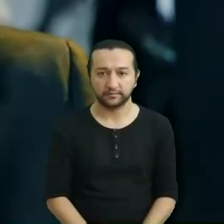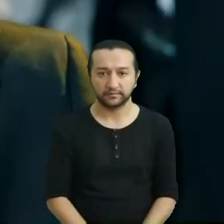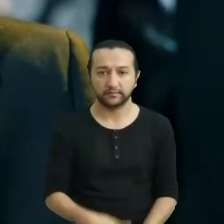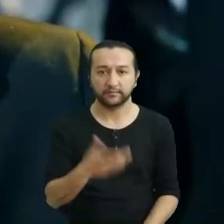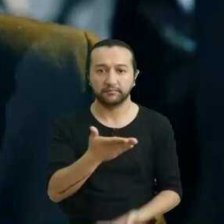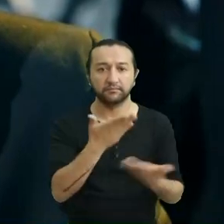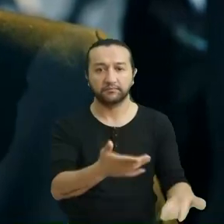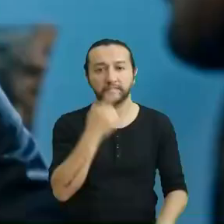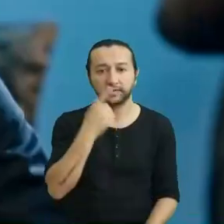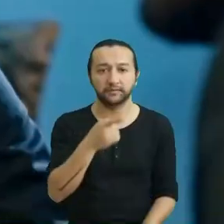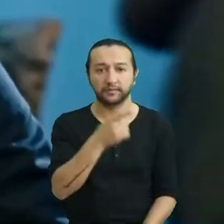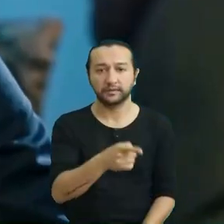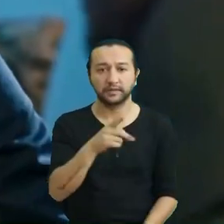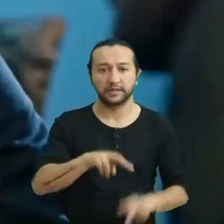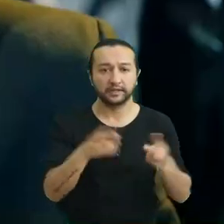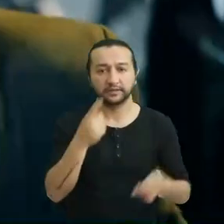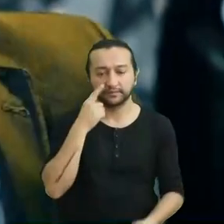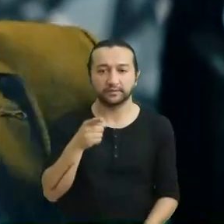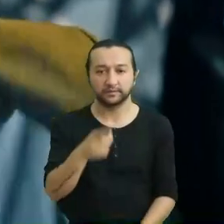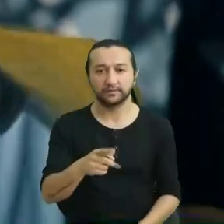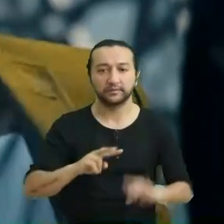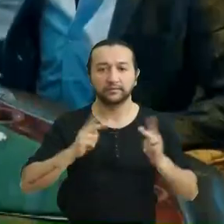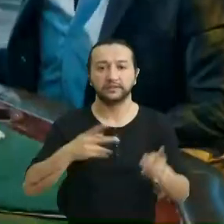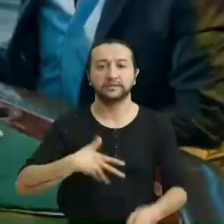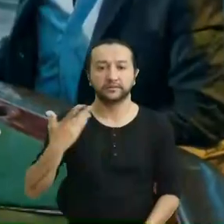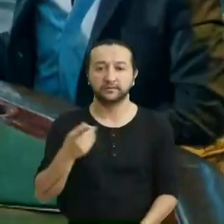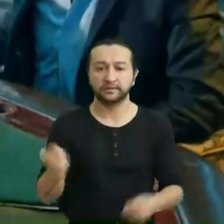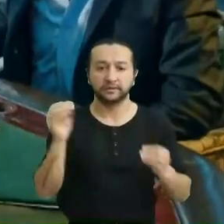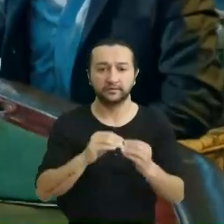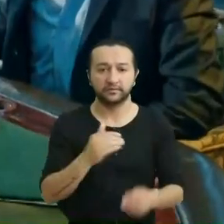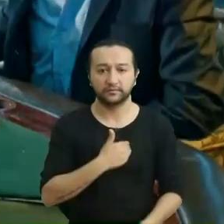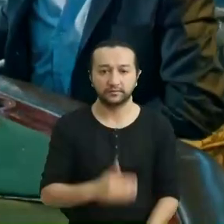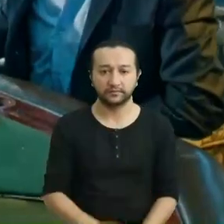Hadi buyur buradan yak. Aç bakalım. Pas. Arttırıyorum.